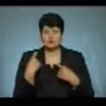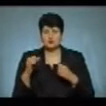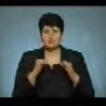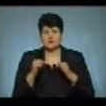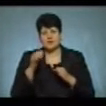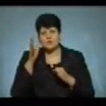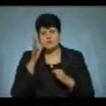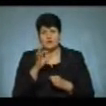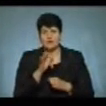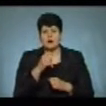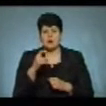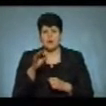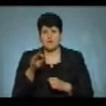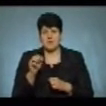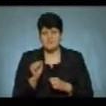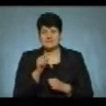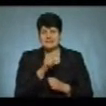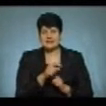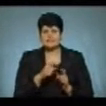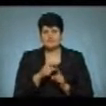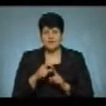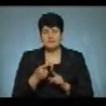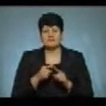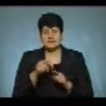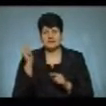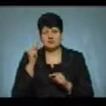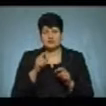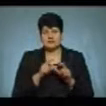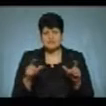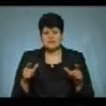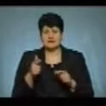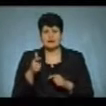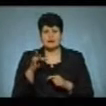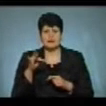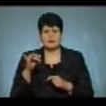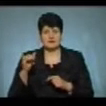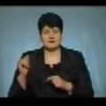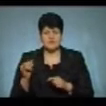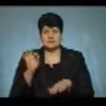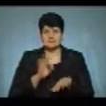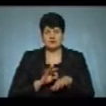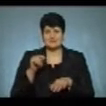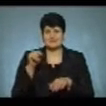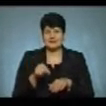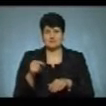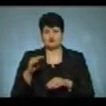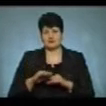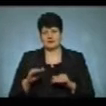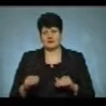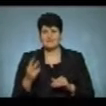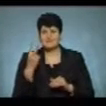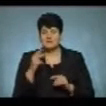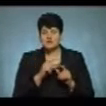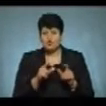освіти і науки Ольга Хома. За її словами, у цих навчальних закладах на гострі респіраторні вірусні інфекції захворіли 1000 дітей. 2